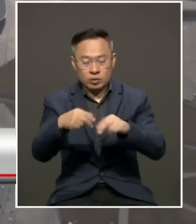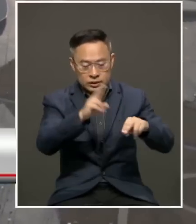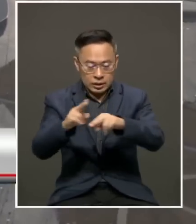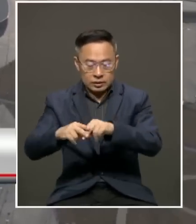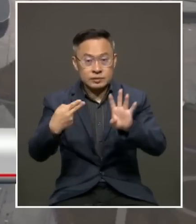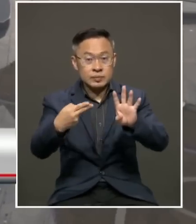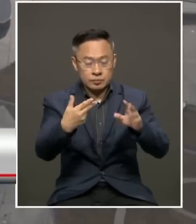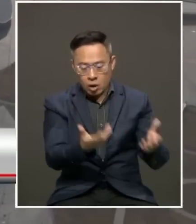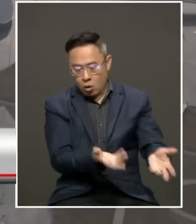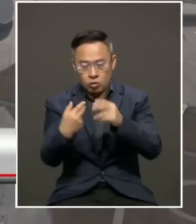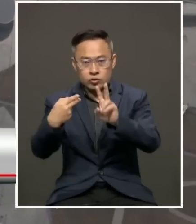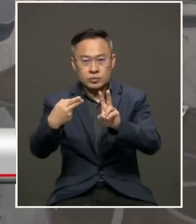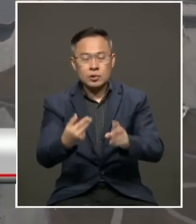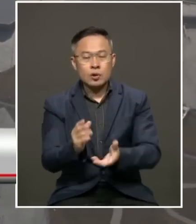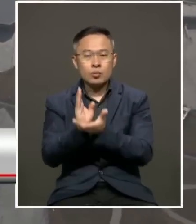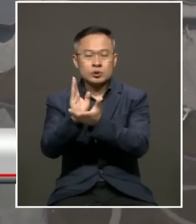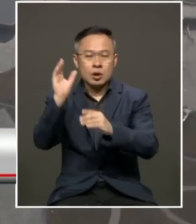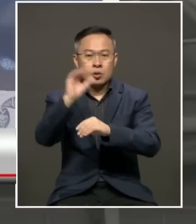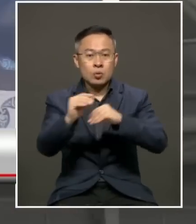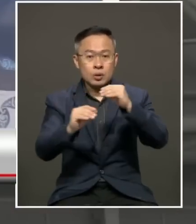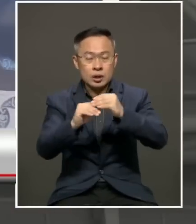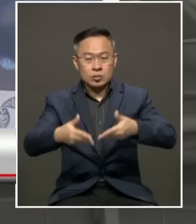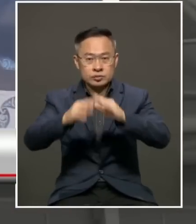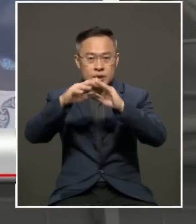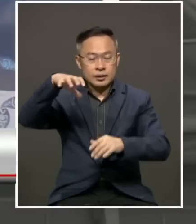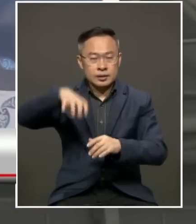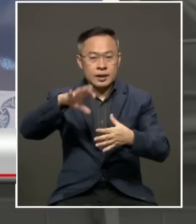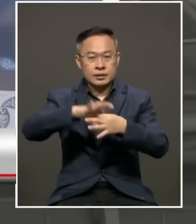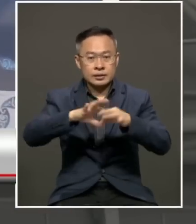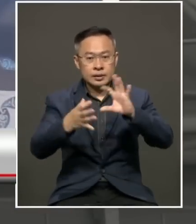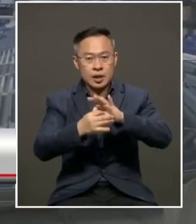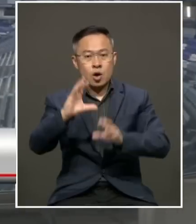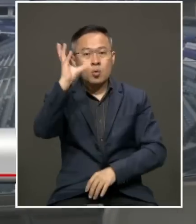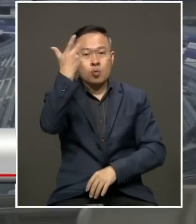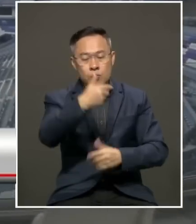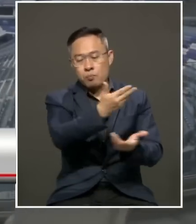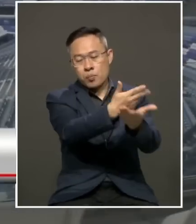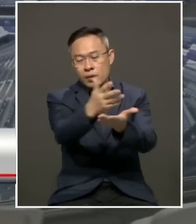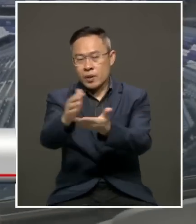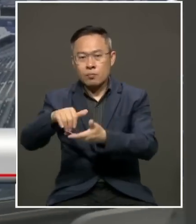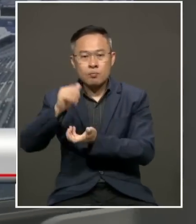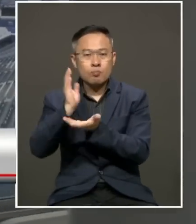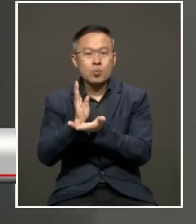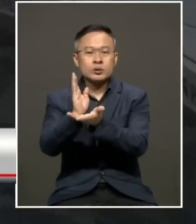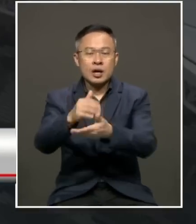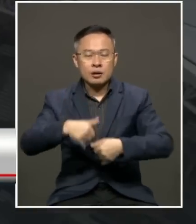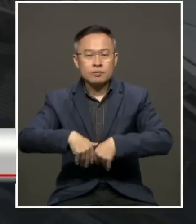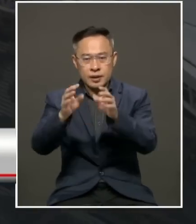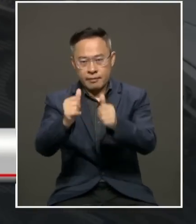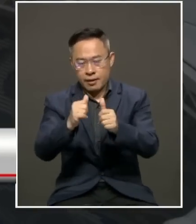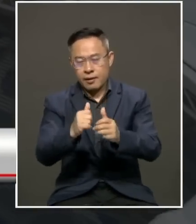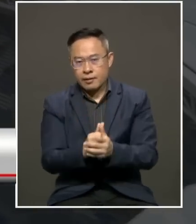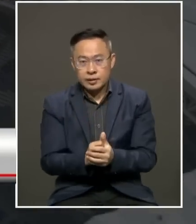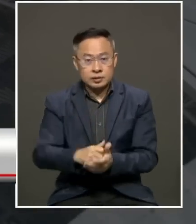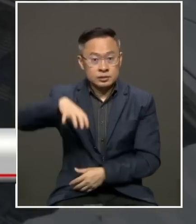นะคะไปบริจาคให้กับโครงการก่อนสร้างกีฬาอื่นๆทั่วโลกซึ่งสนามแห่งนี้นะคะก็จะใช้จัด